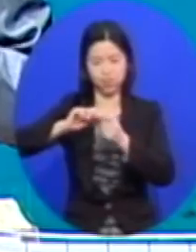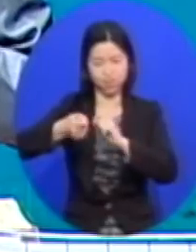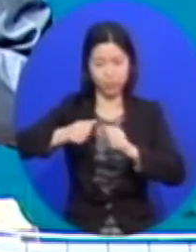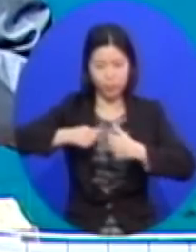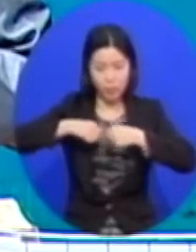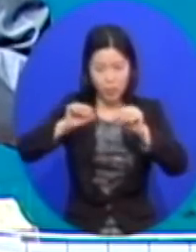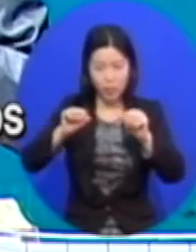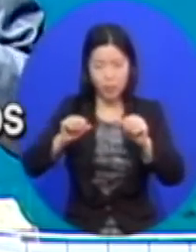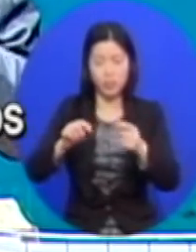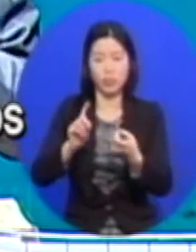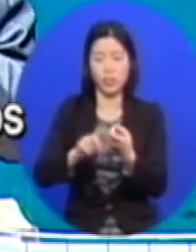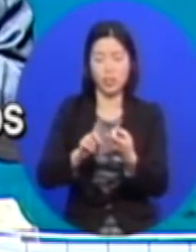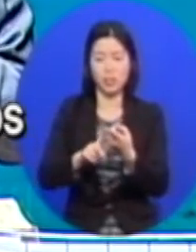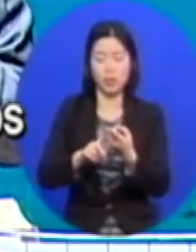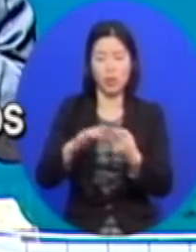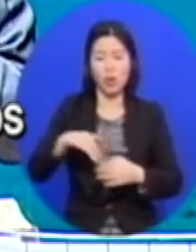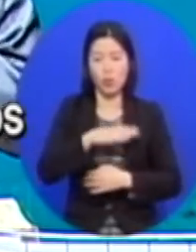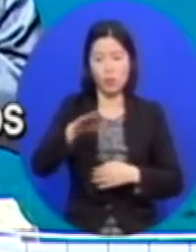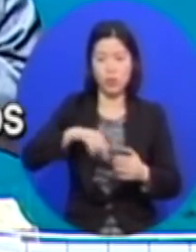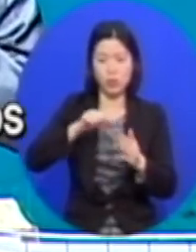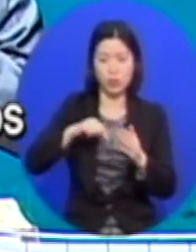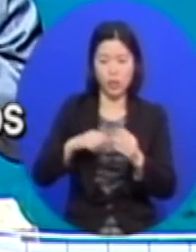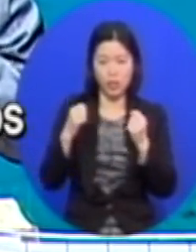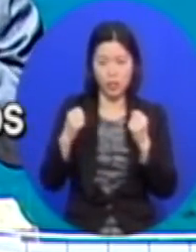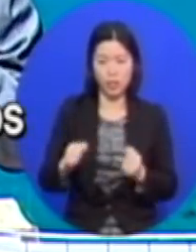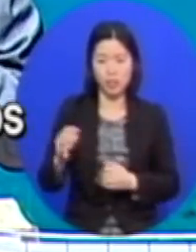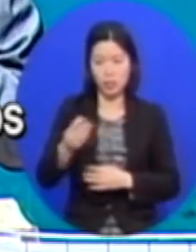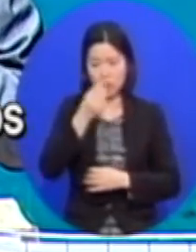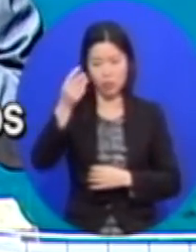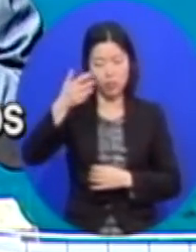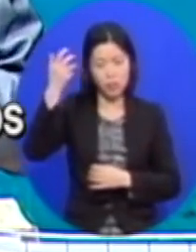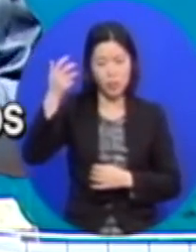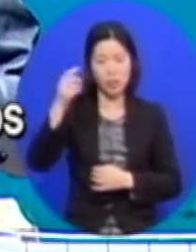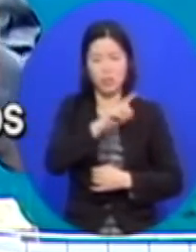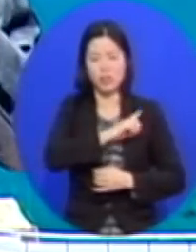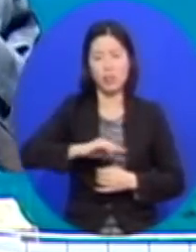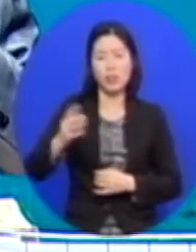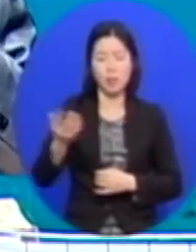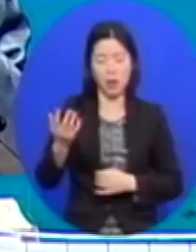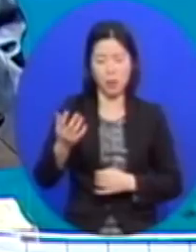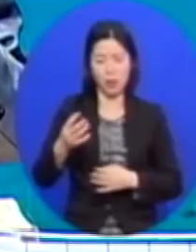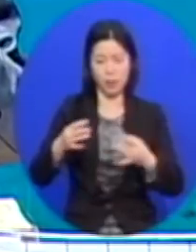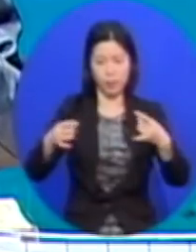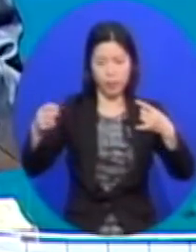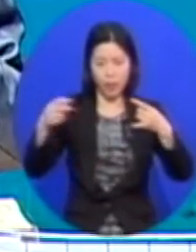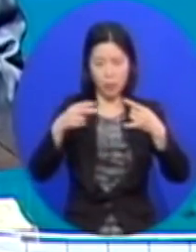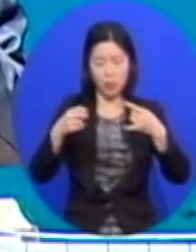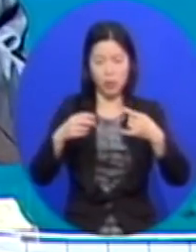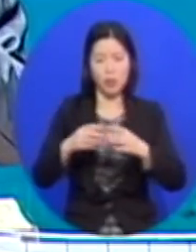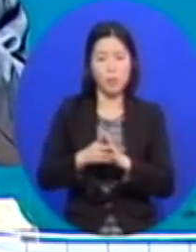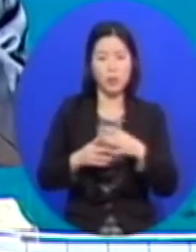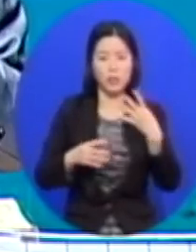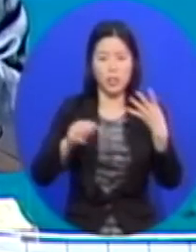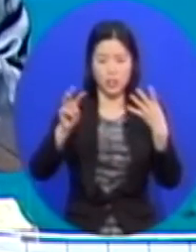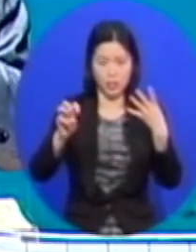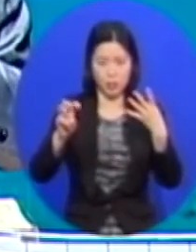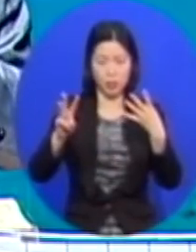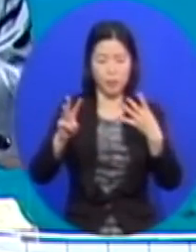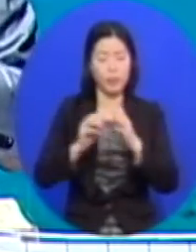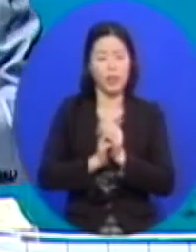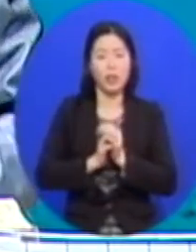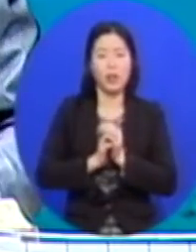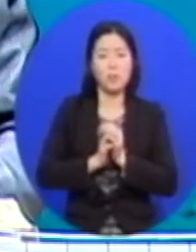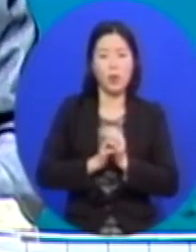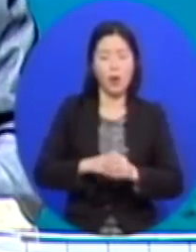깨어진 것을 우리 안에 계신 성령님이 가장 아파 하세요 앱에서 사장 3 10절에 하나님의 성령을 근심하게